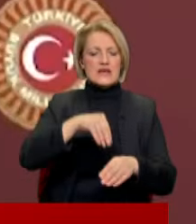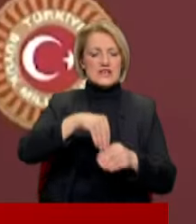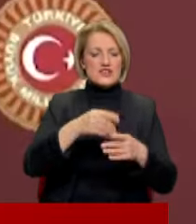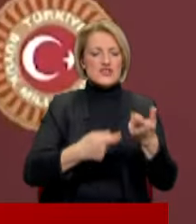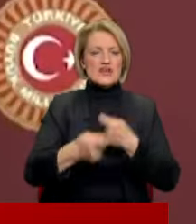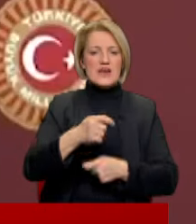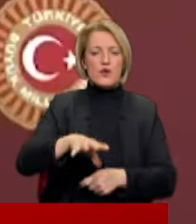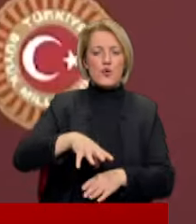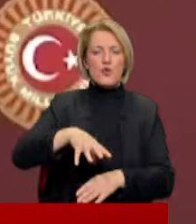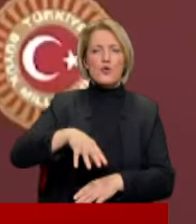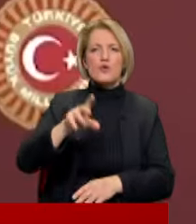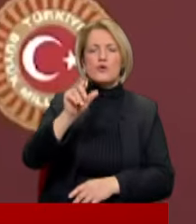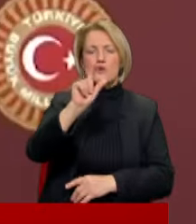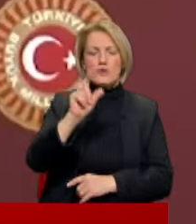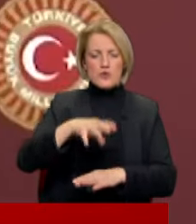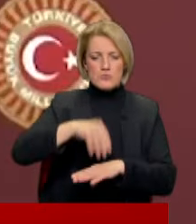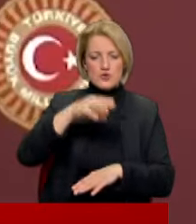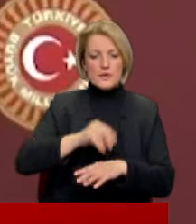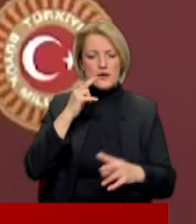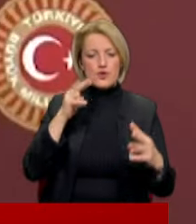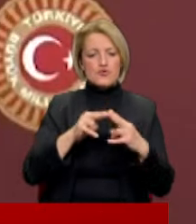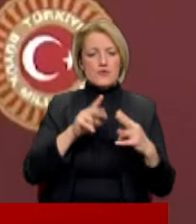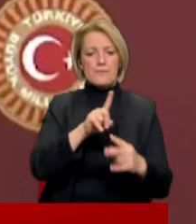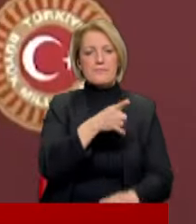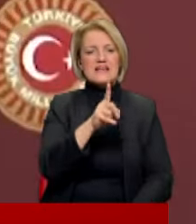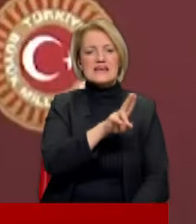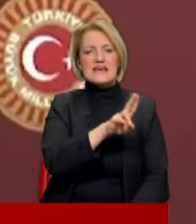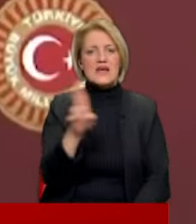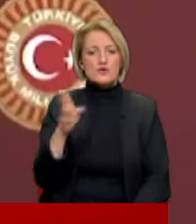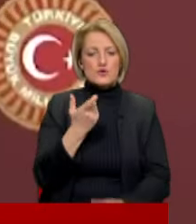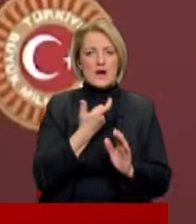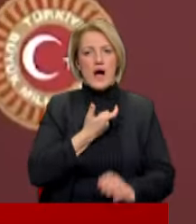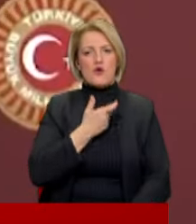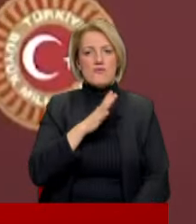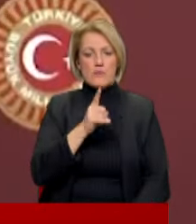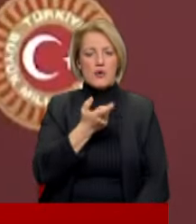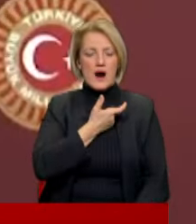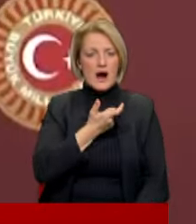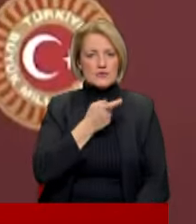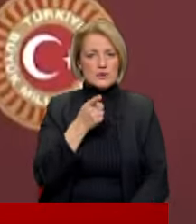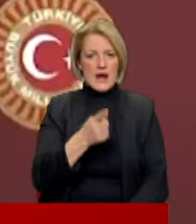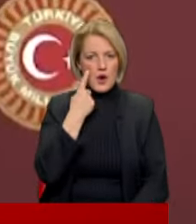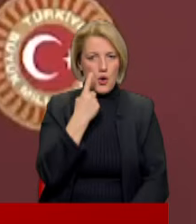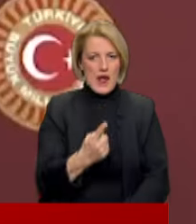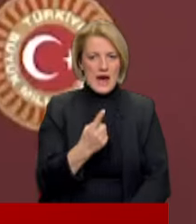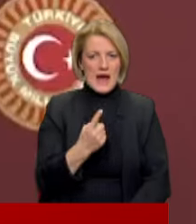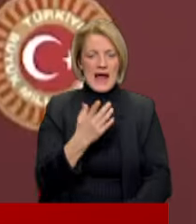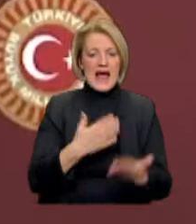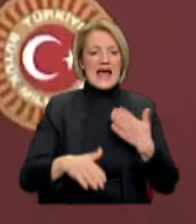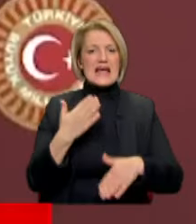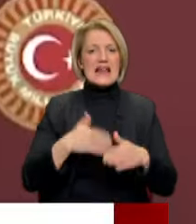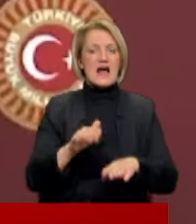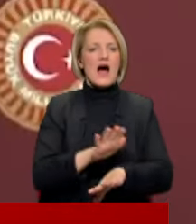İçişleri Komisyonumuzda görüşülmekte olan 1700 sayılı dahiliye kanunu var. Bu kanuna da göre